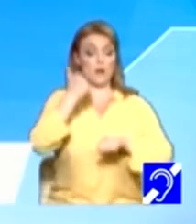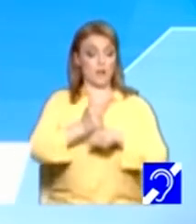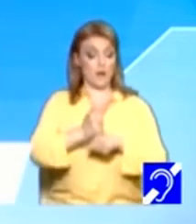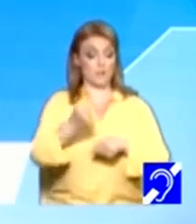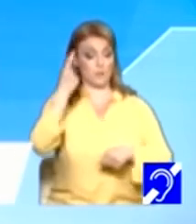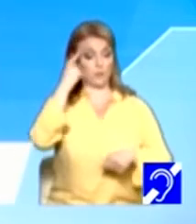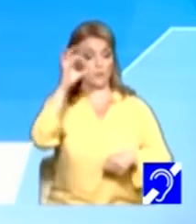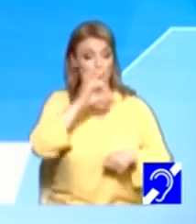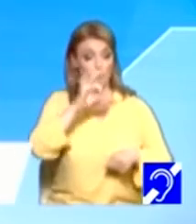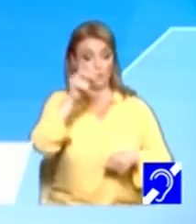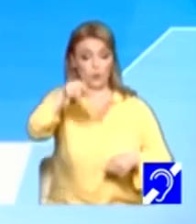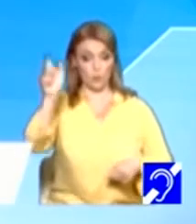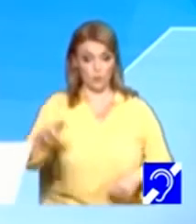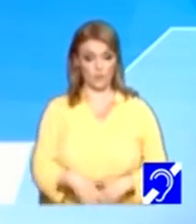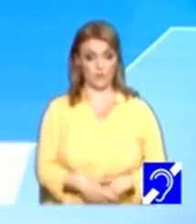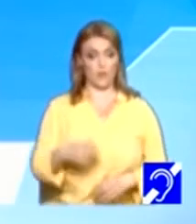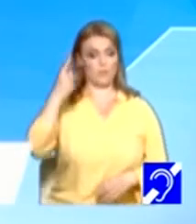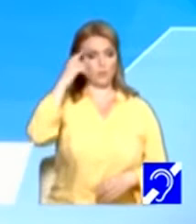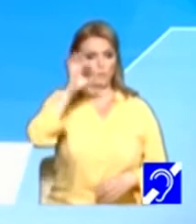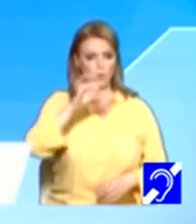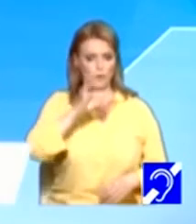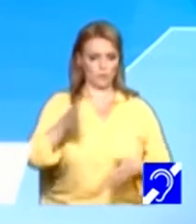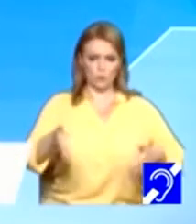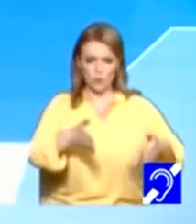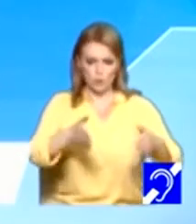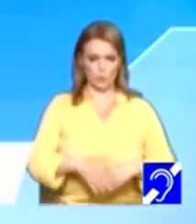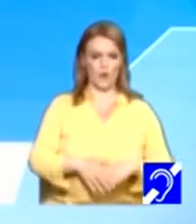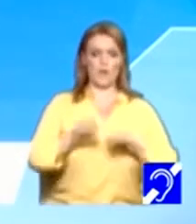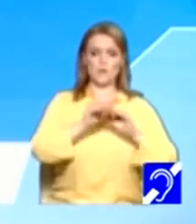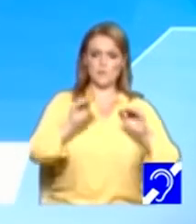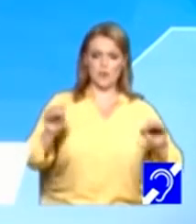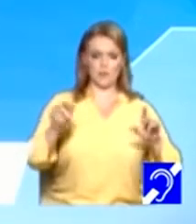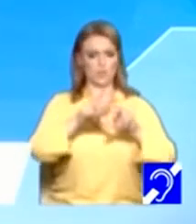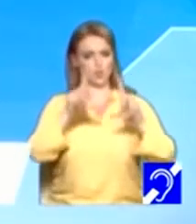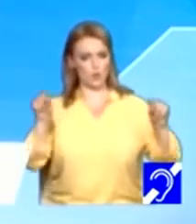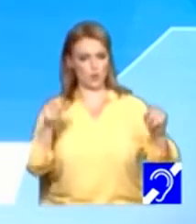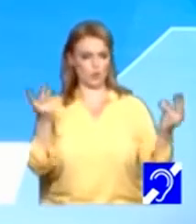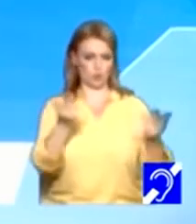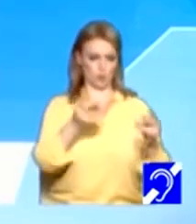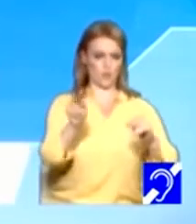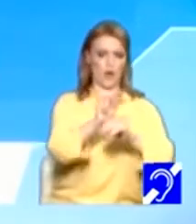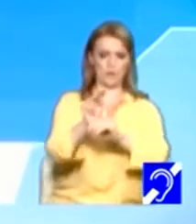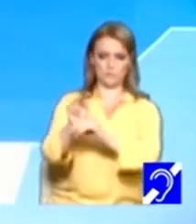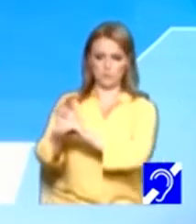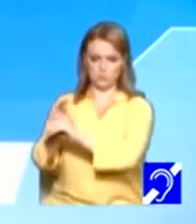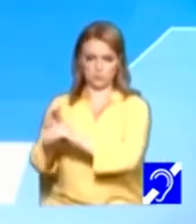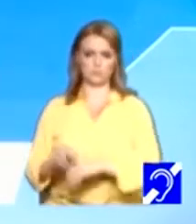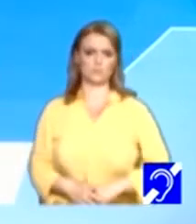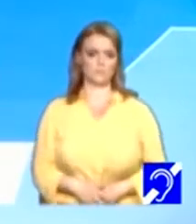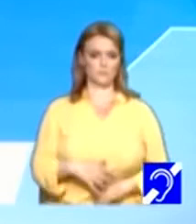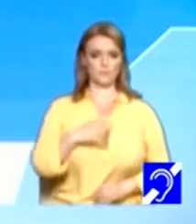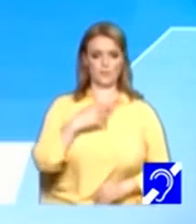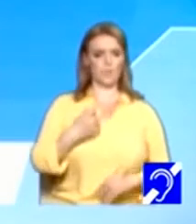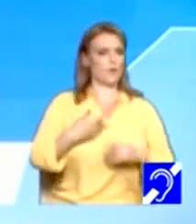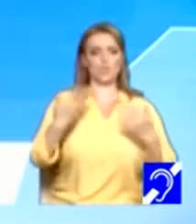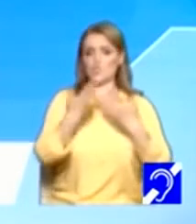au. Grădinițele, școlile, drumuri reparate, parcuri și toate elementele de infrastructură necesare care nu le considerăm un